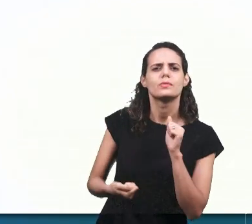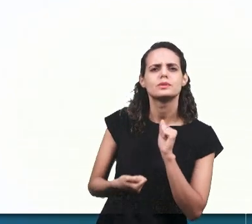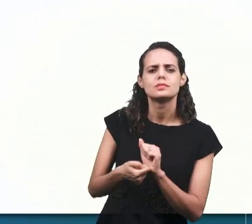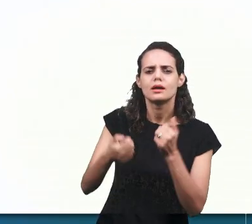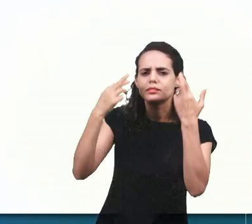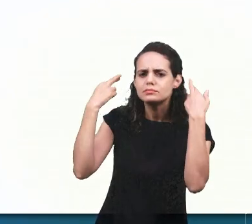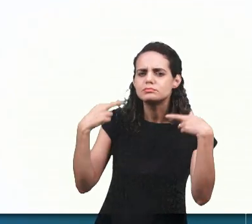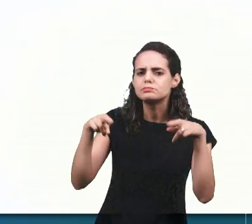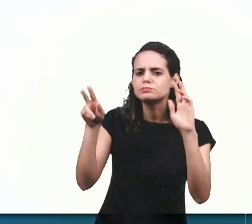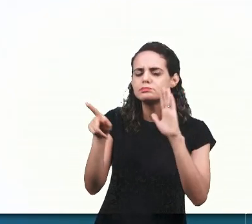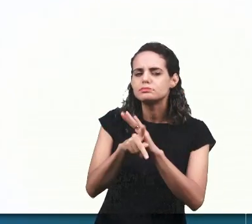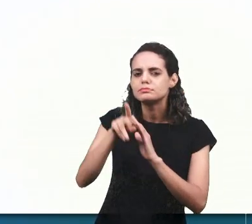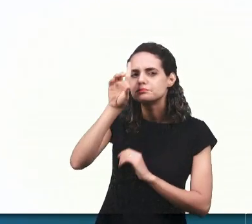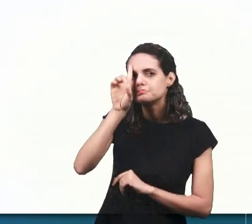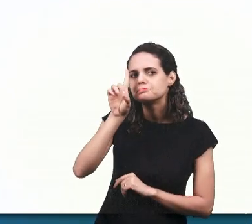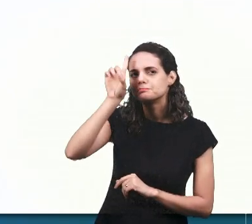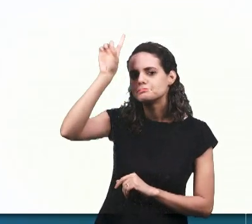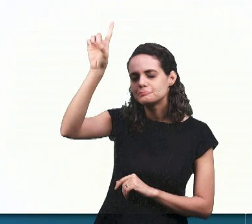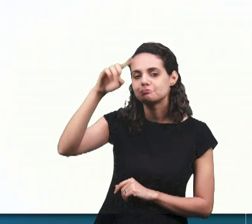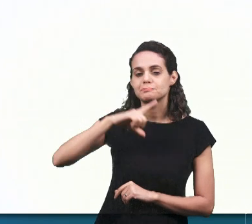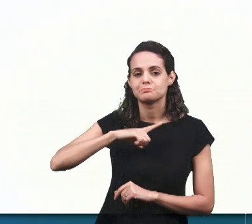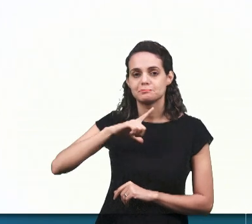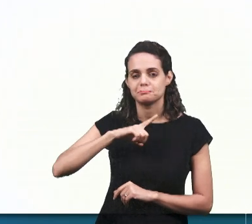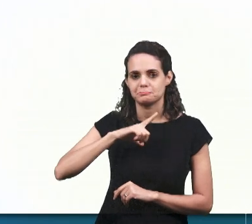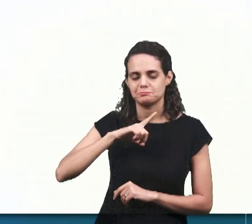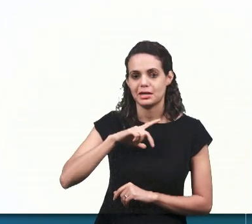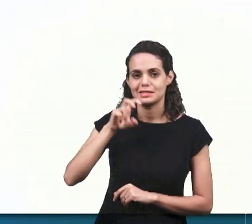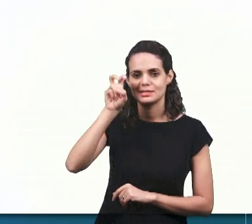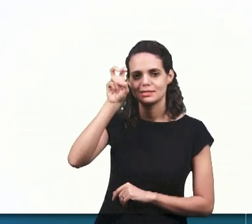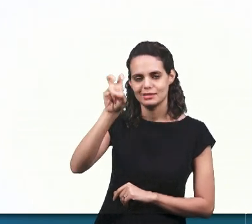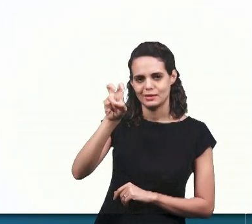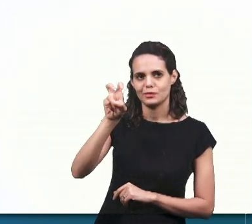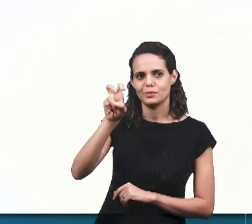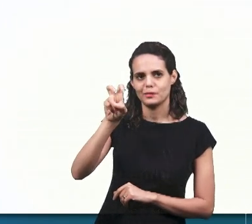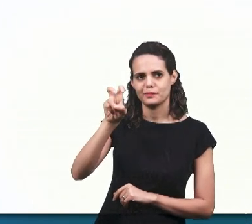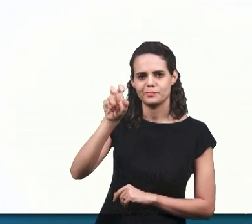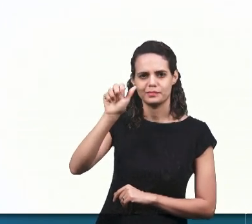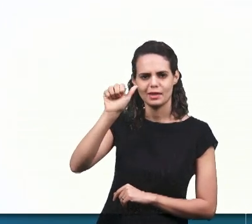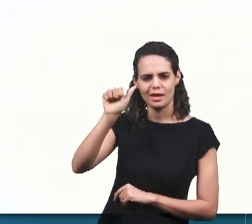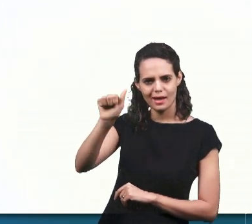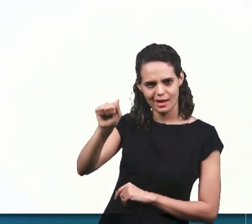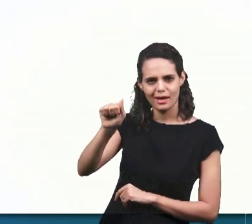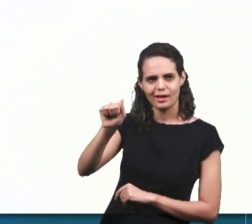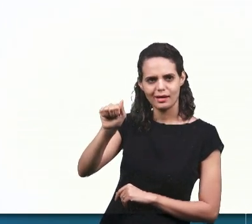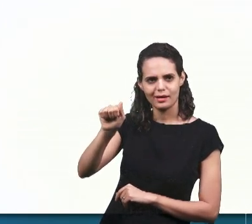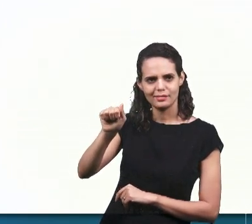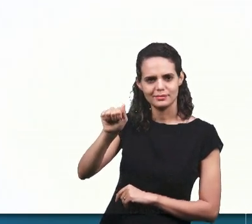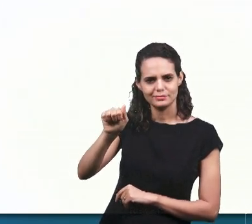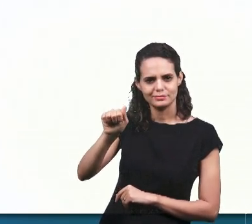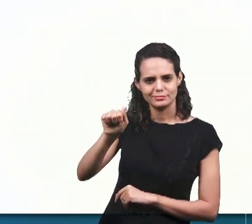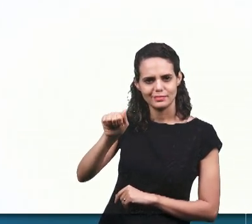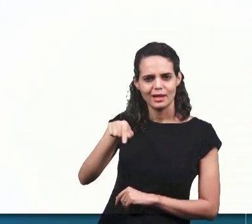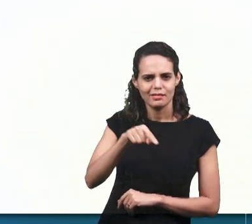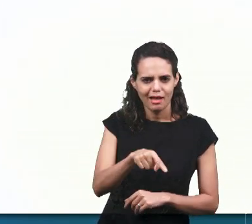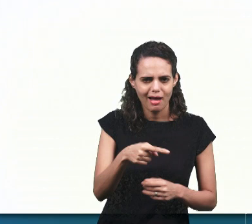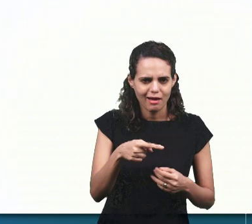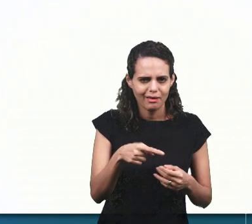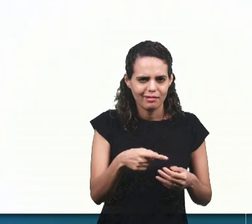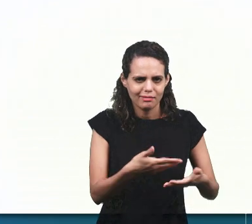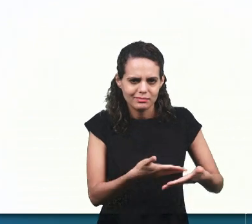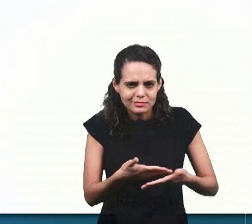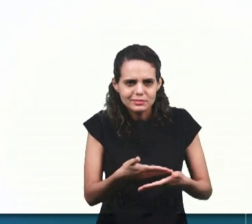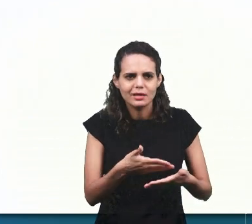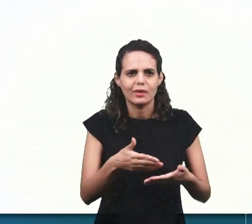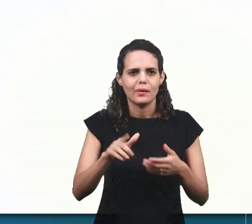de Dieu? Il y a cinq possibilités ici. C'est la crèche, le pasteur qui était dans le